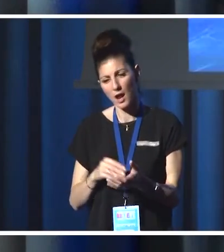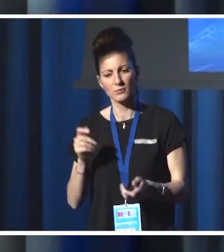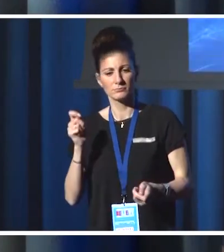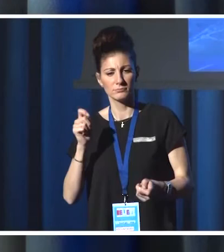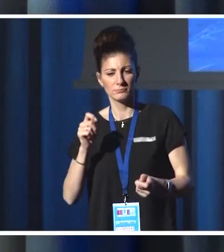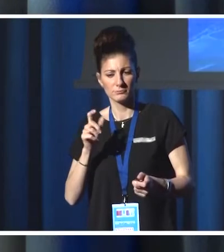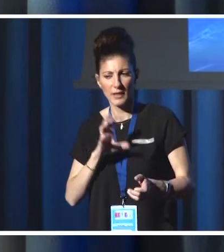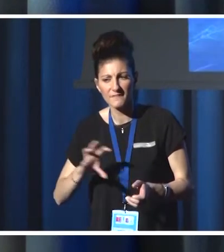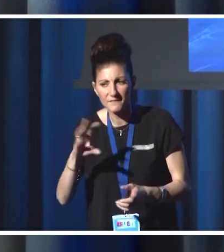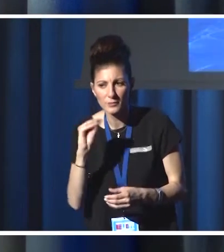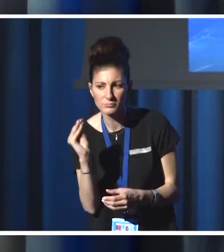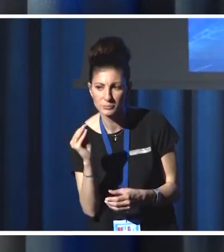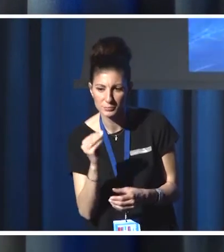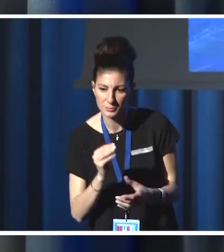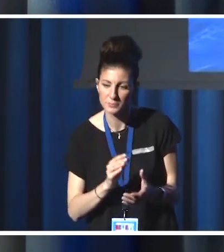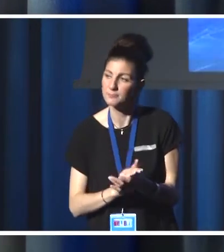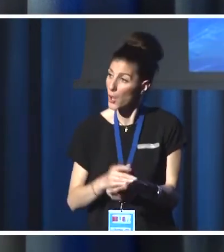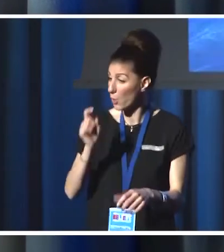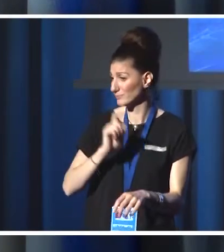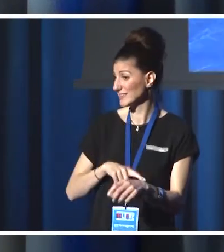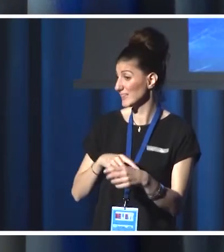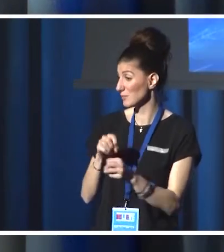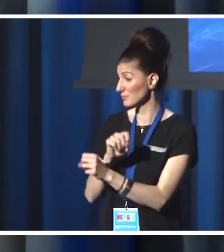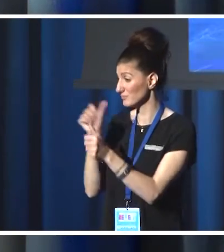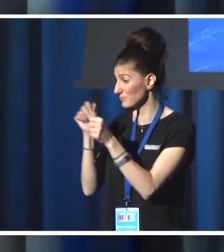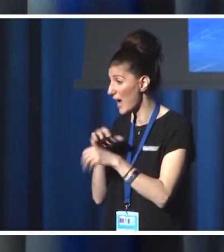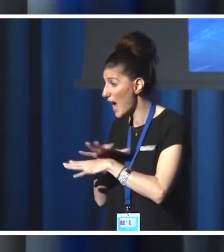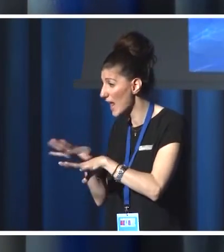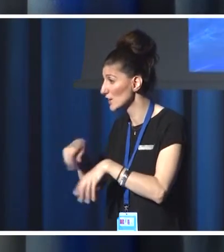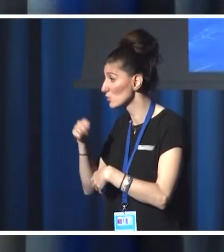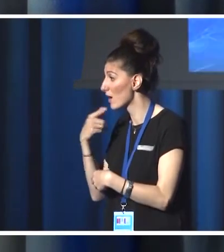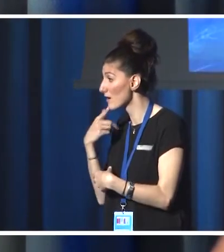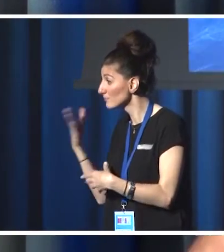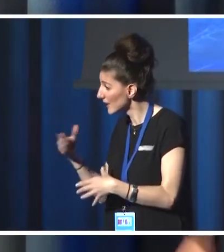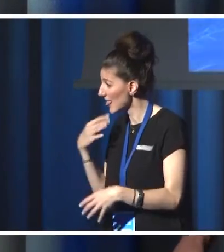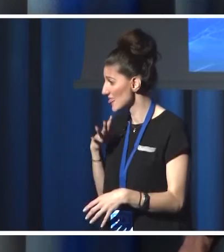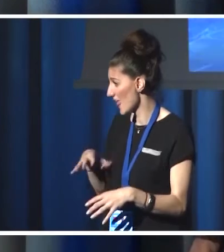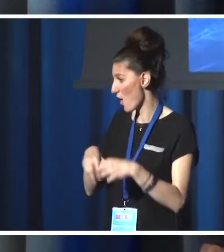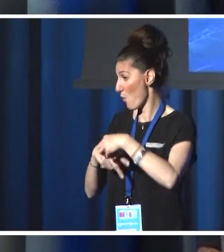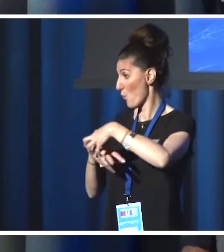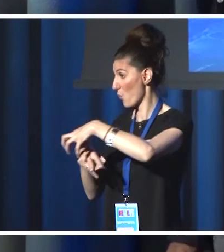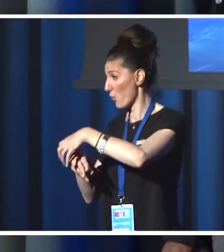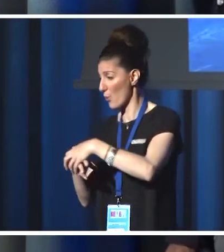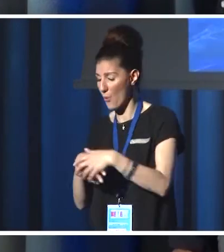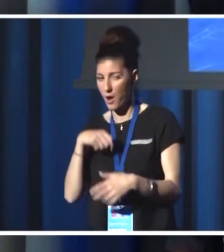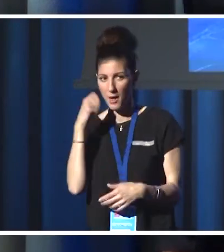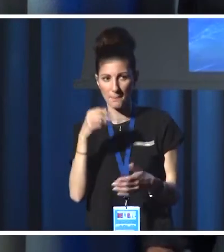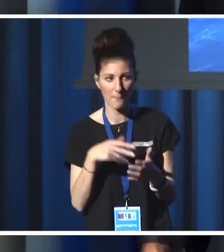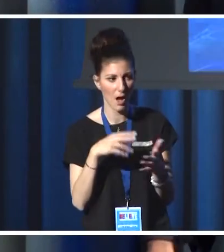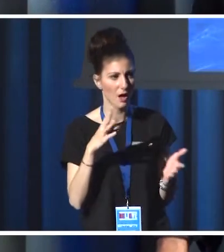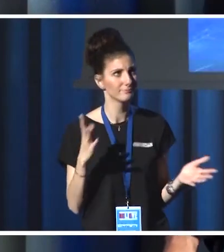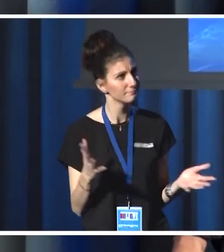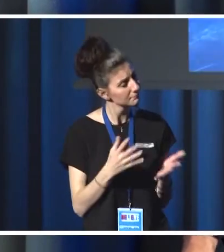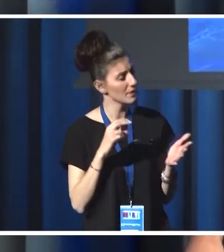ανακοίνωσα στους δικούς μου πάλι μου είπαν να προσέχεις και θα πει